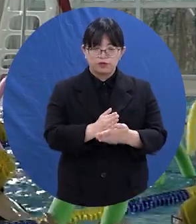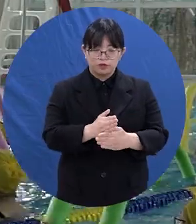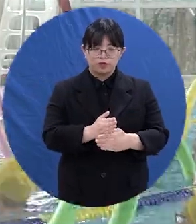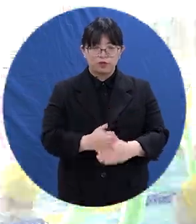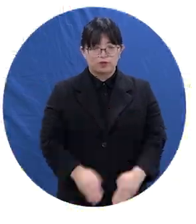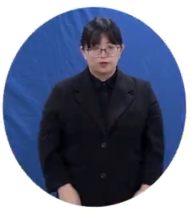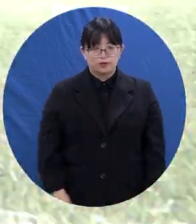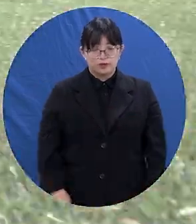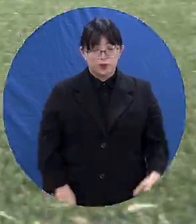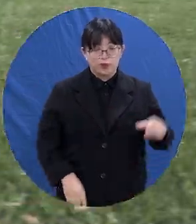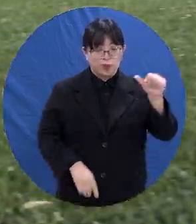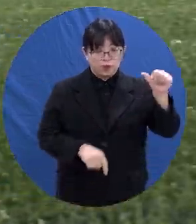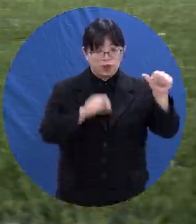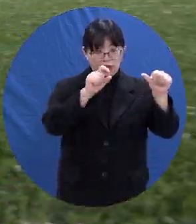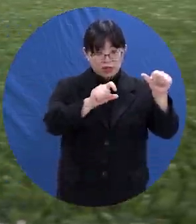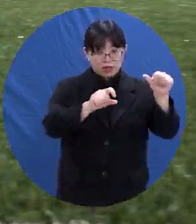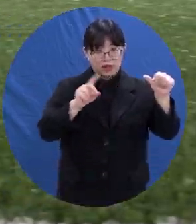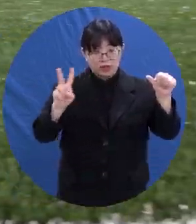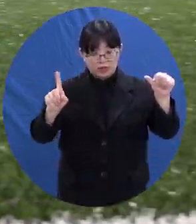났습니다.